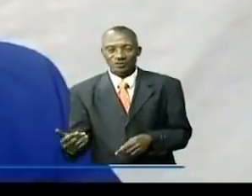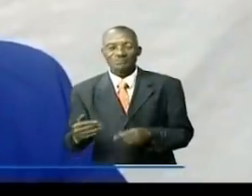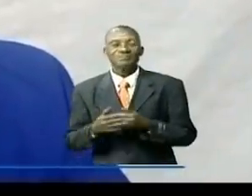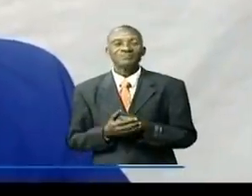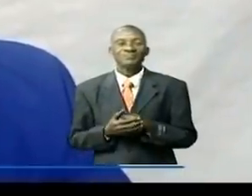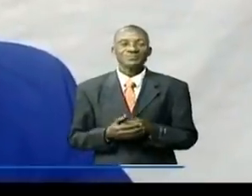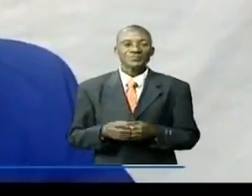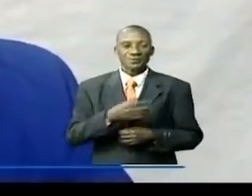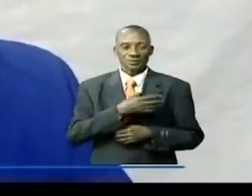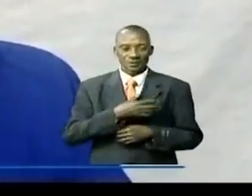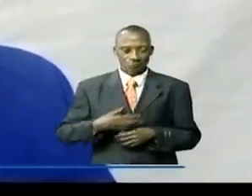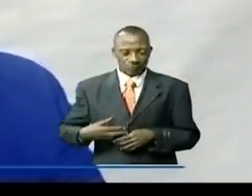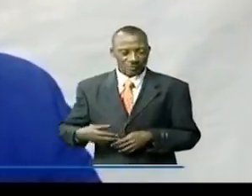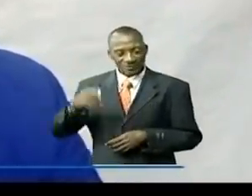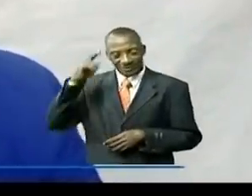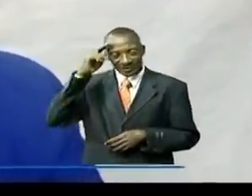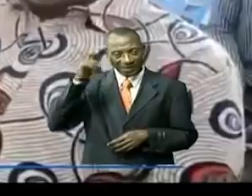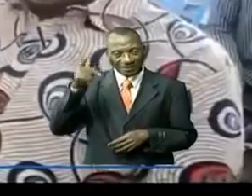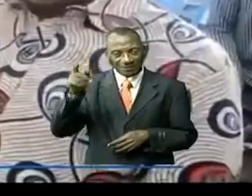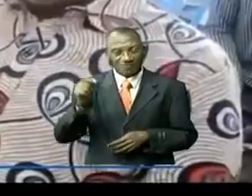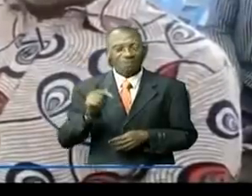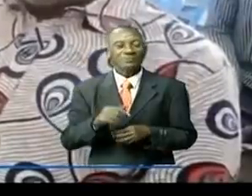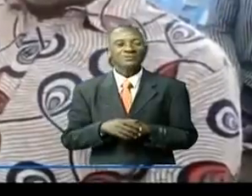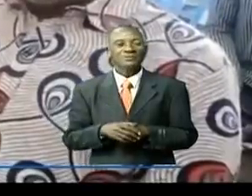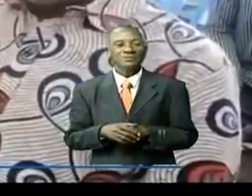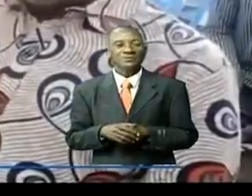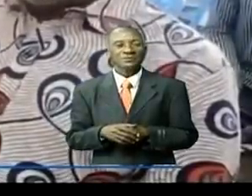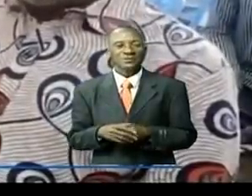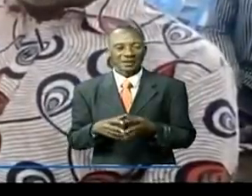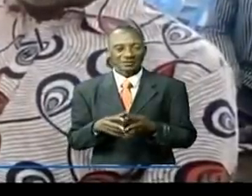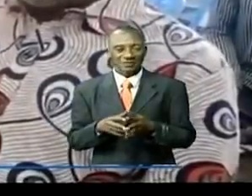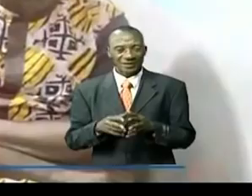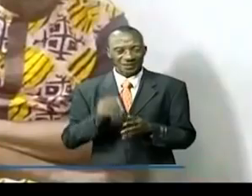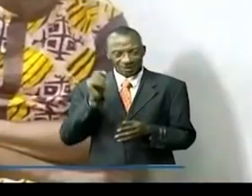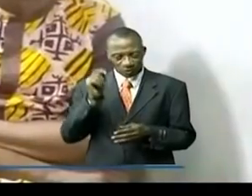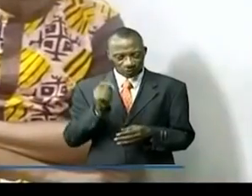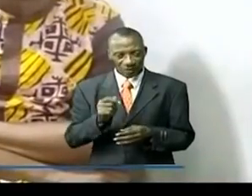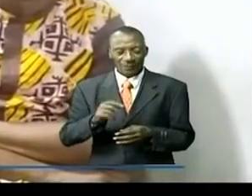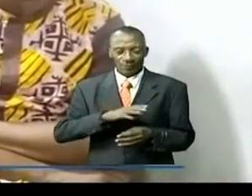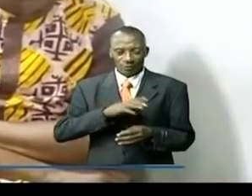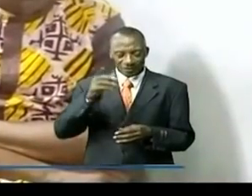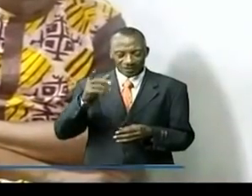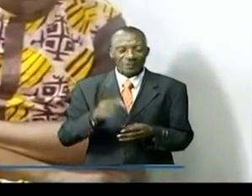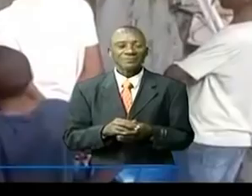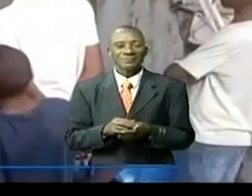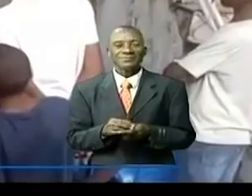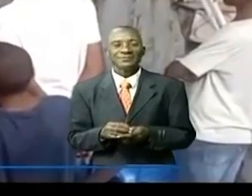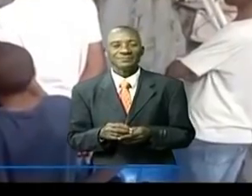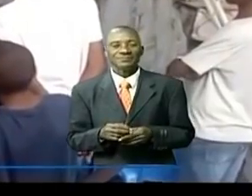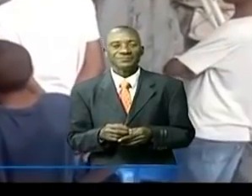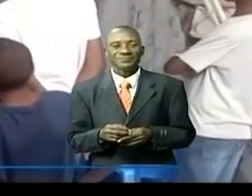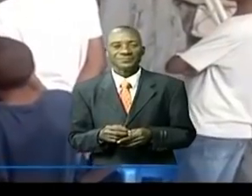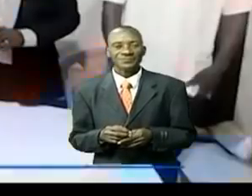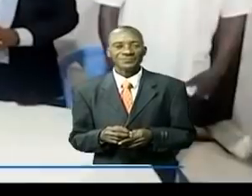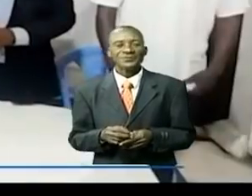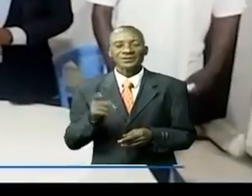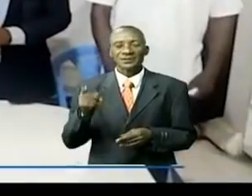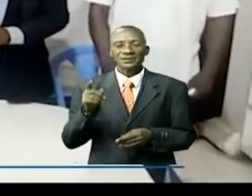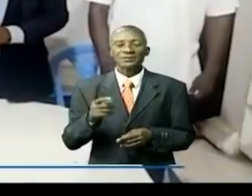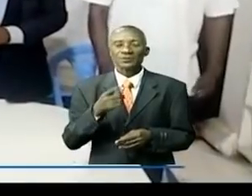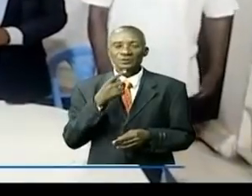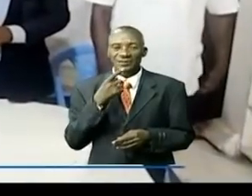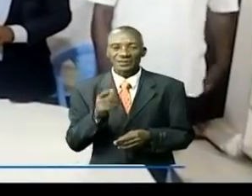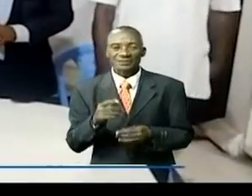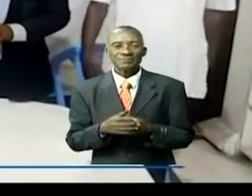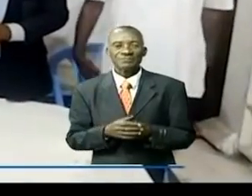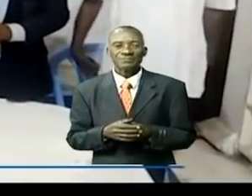bourgmestres de Ngaliema en face des notables du quartier Basoko. Et c'était un débat à bâton rompu avec les notables pour essayer de